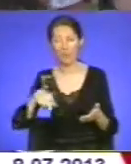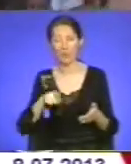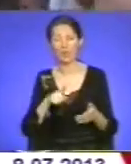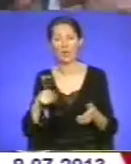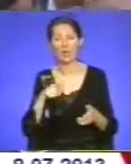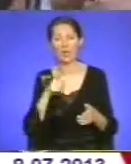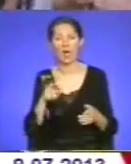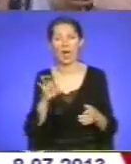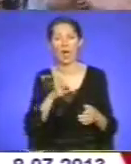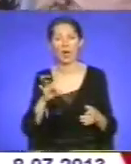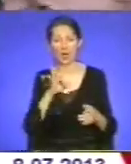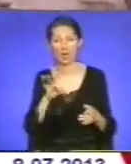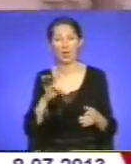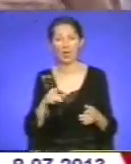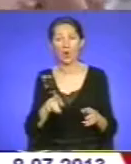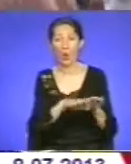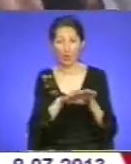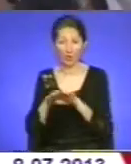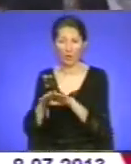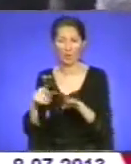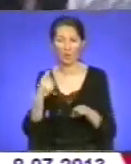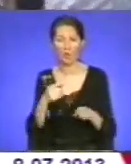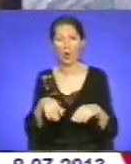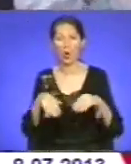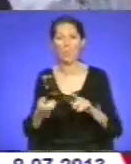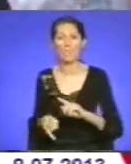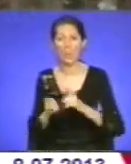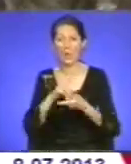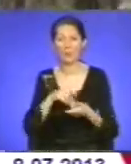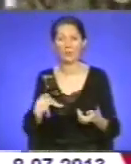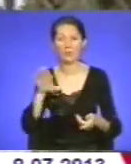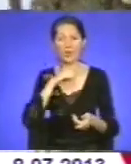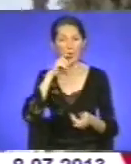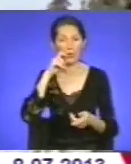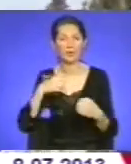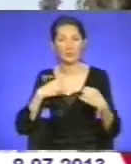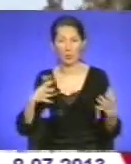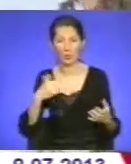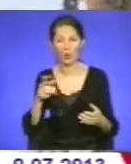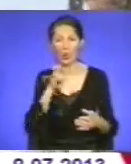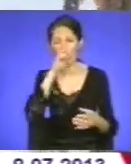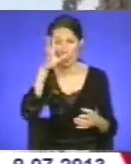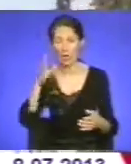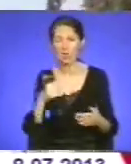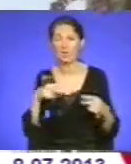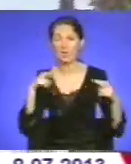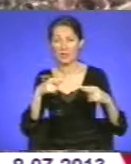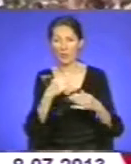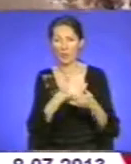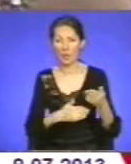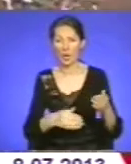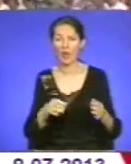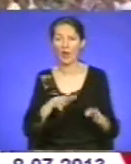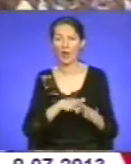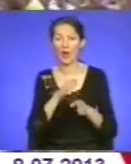він переріс у всеукраїнське свято. Про його популярність свідчить перелік виконавців та мистецьких колективів, які прибули